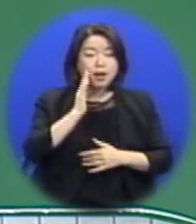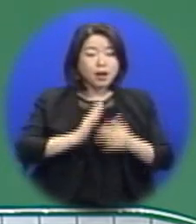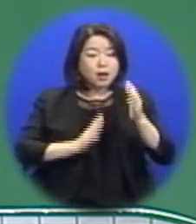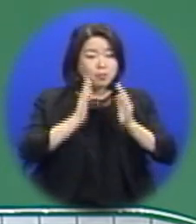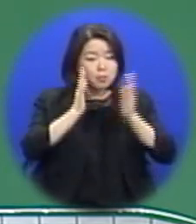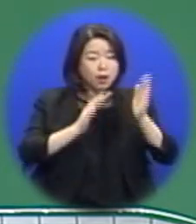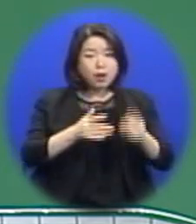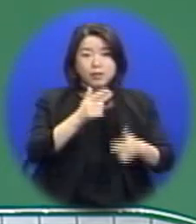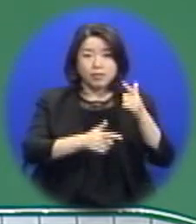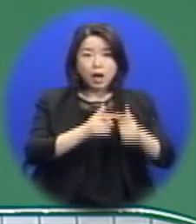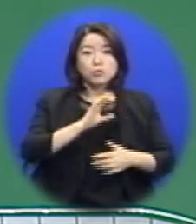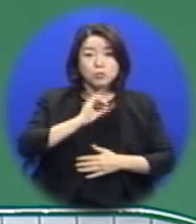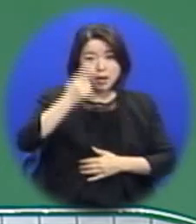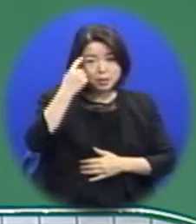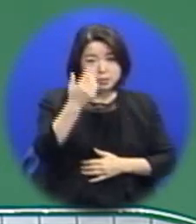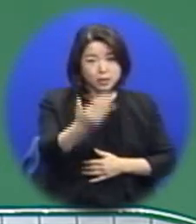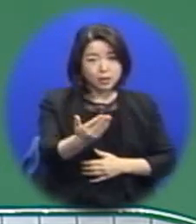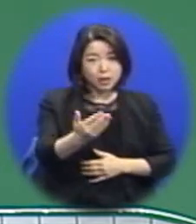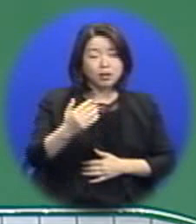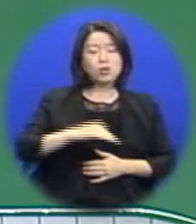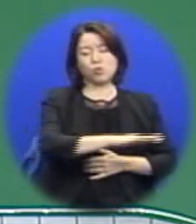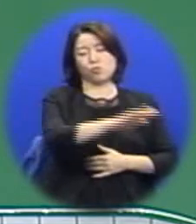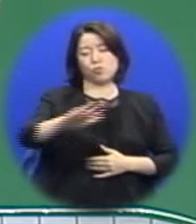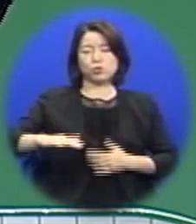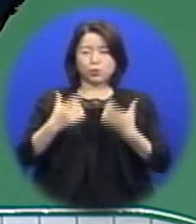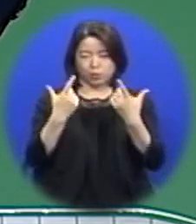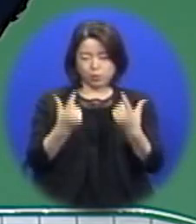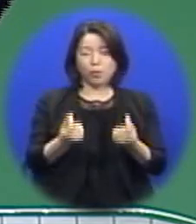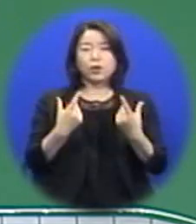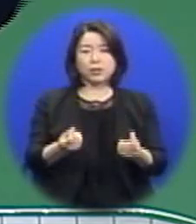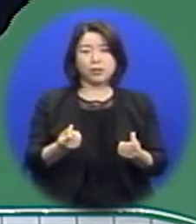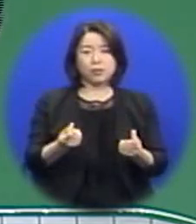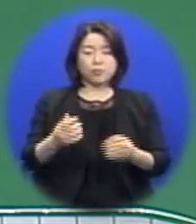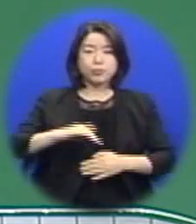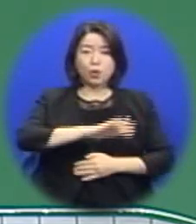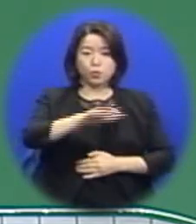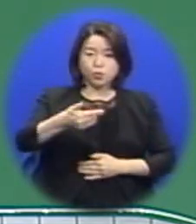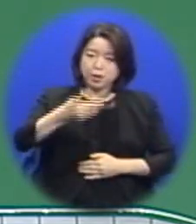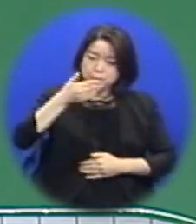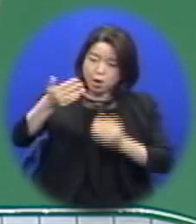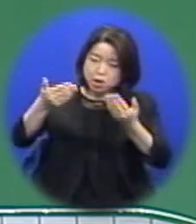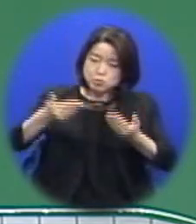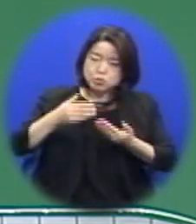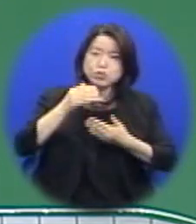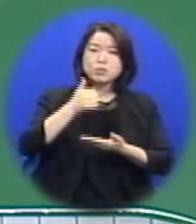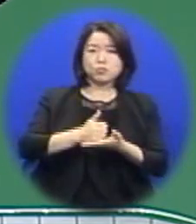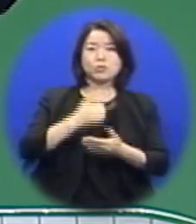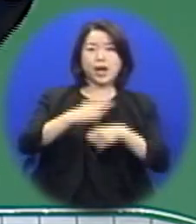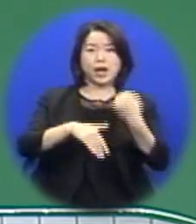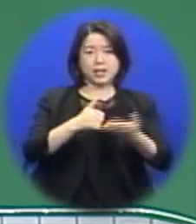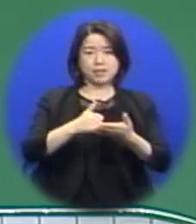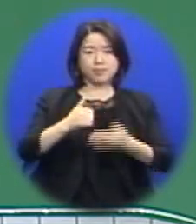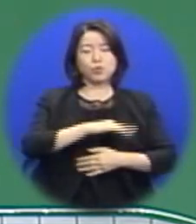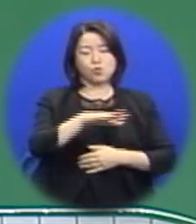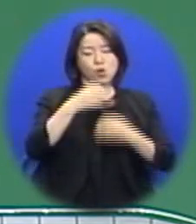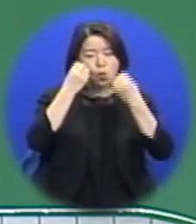아십니까? 우리도 똑같습니다. 우리를 먹이시는 분은 하나님이세요. 우리의